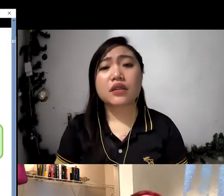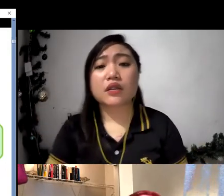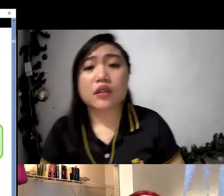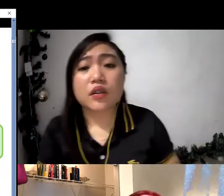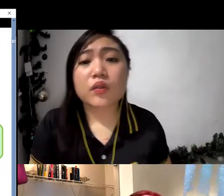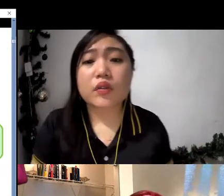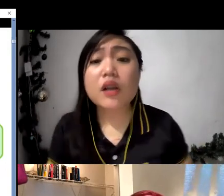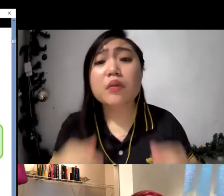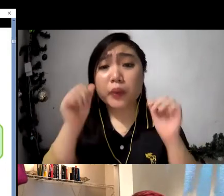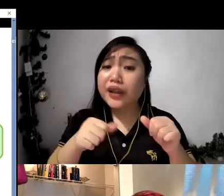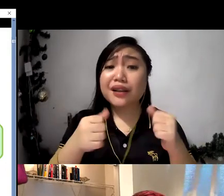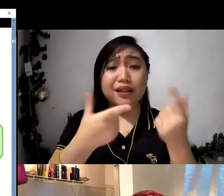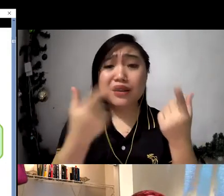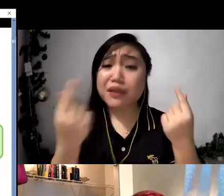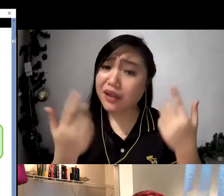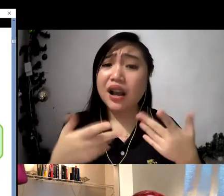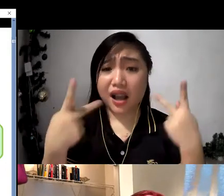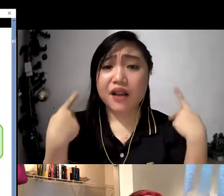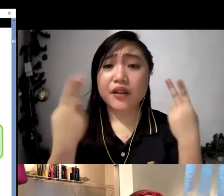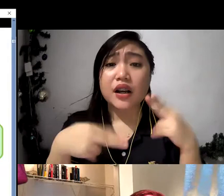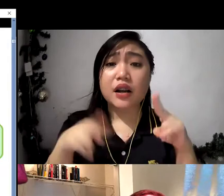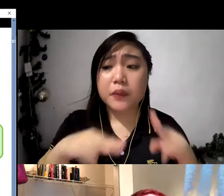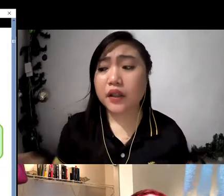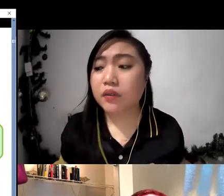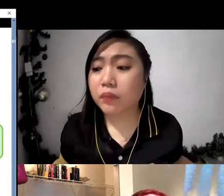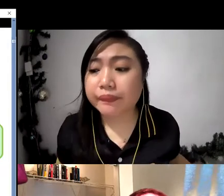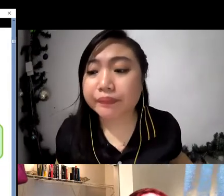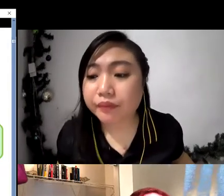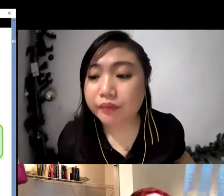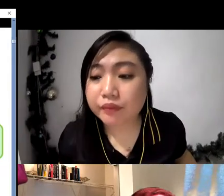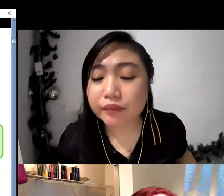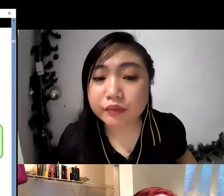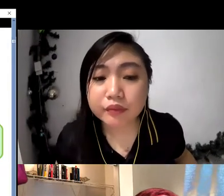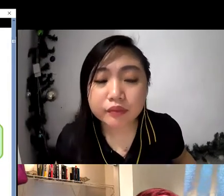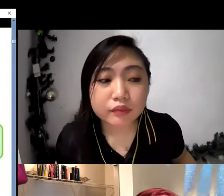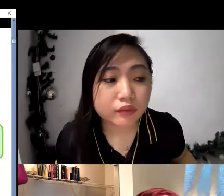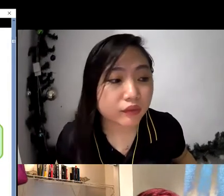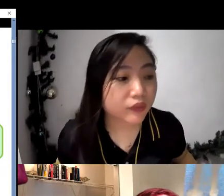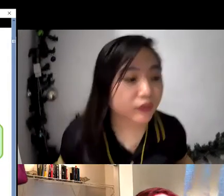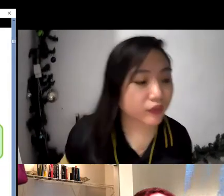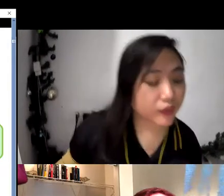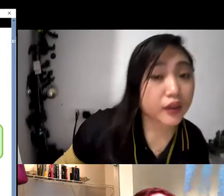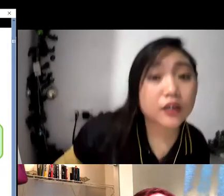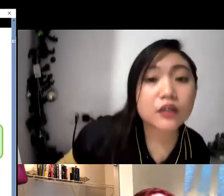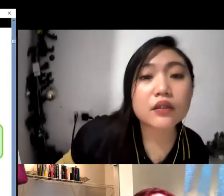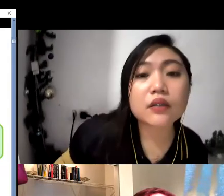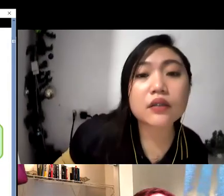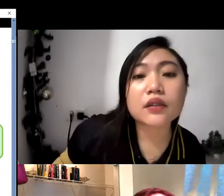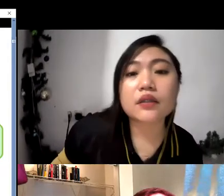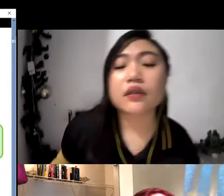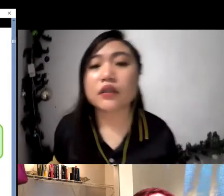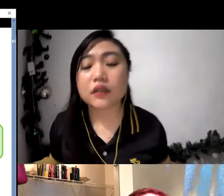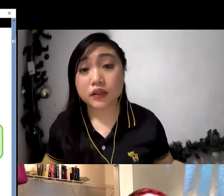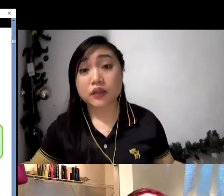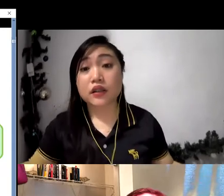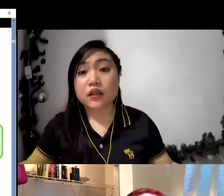no? From 2015 magre-report na ang Pilipinas, pero mga istatistika natin, no, if I am recollecting